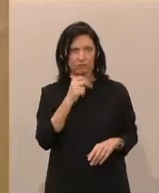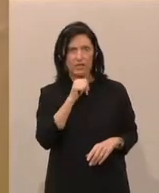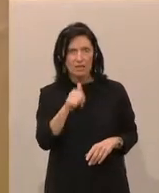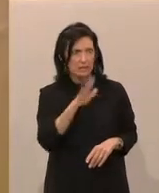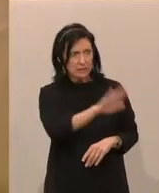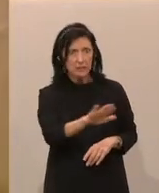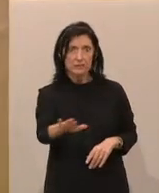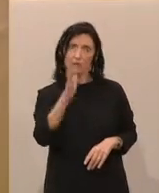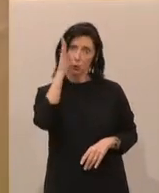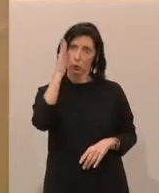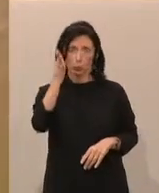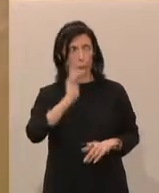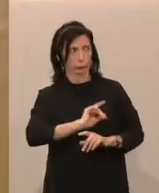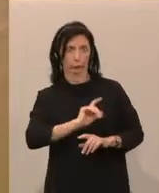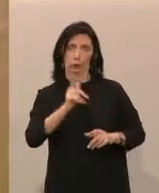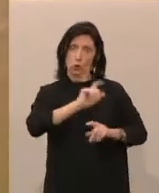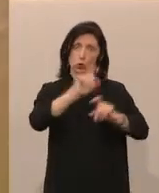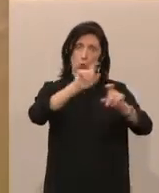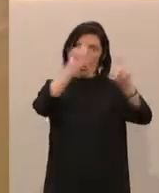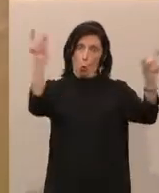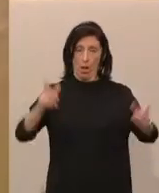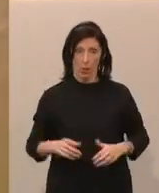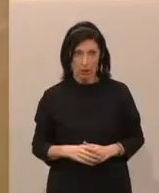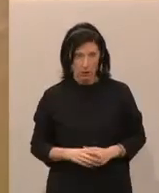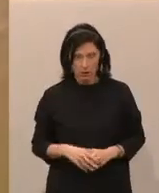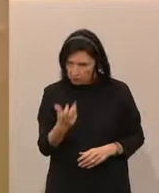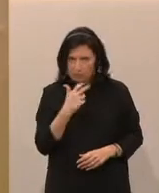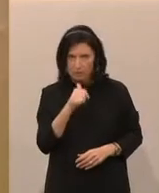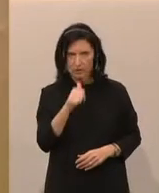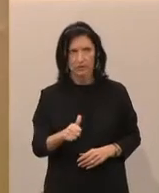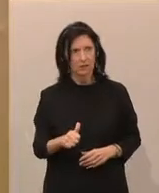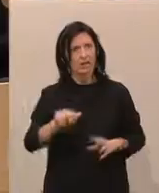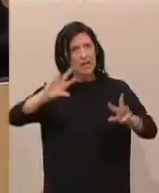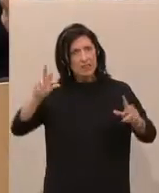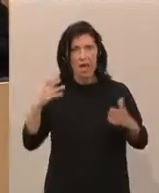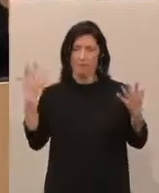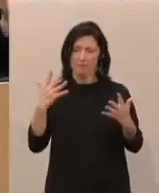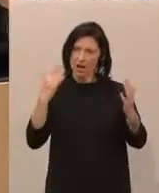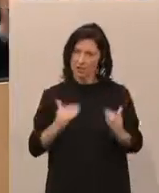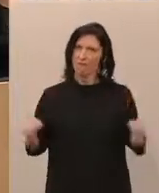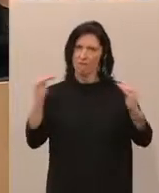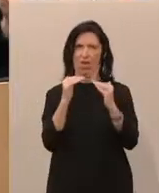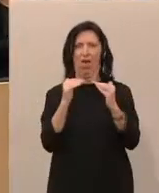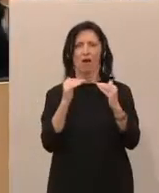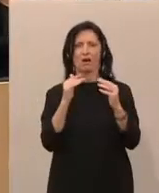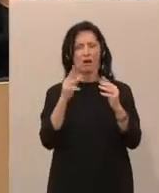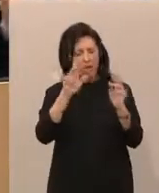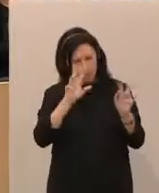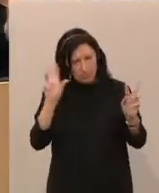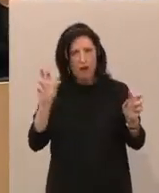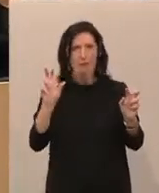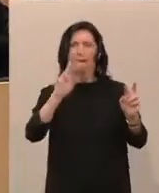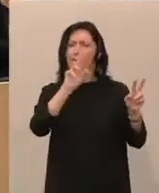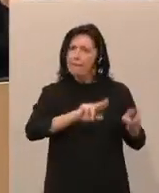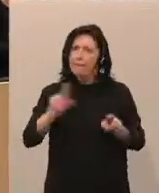rücken unserer kinder weiter schulden aufbauen und dort geht es um fairness und gerechtigkeit hat jetzt